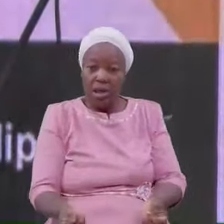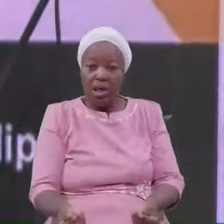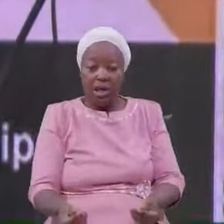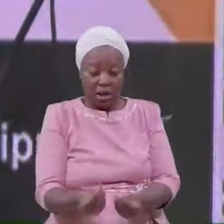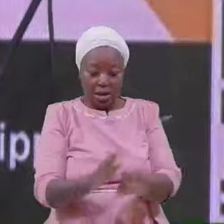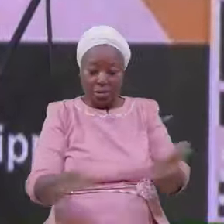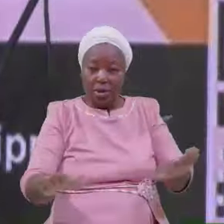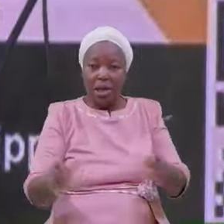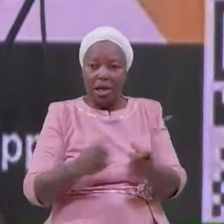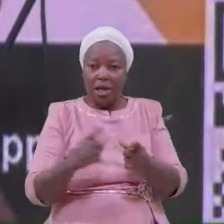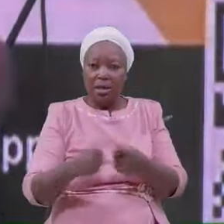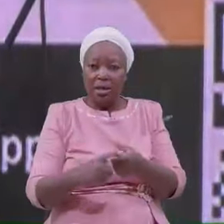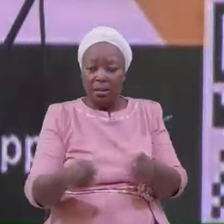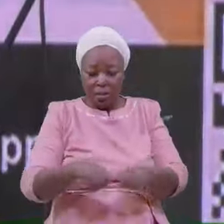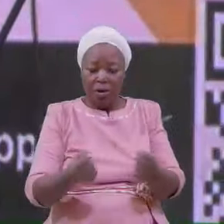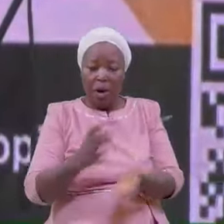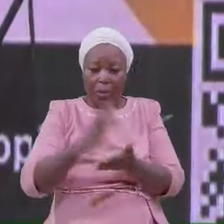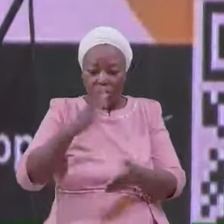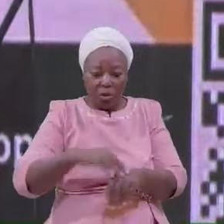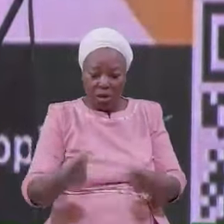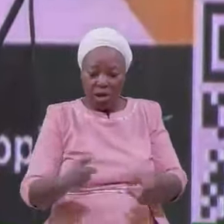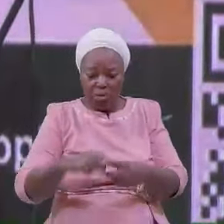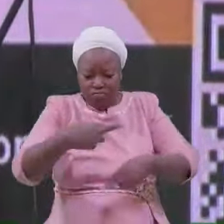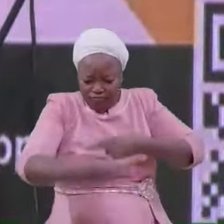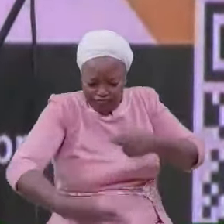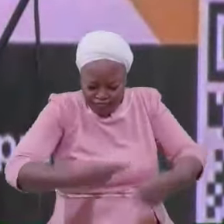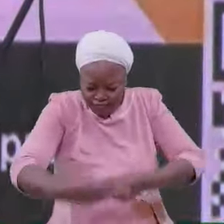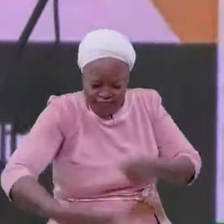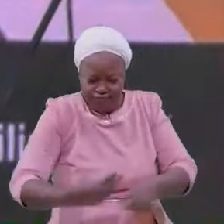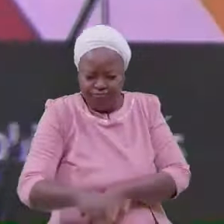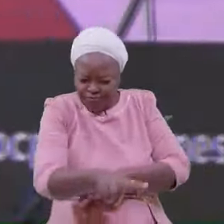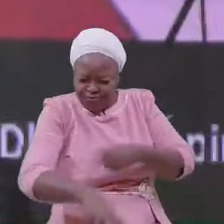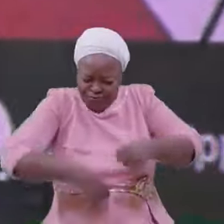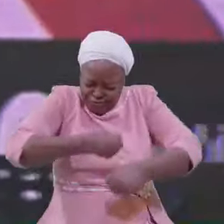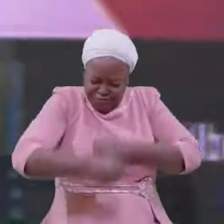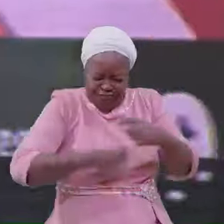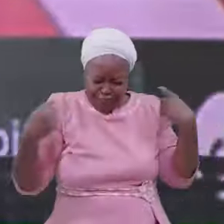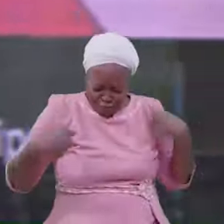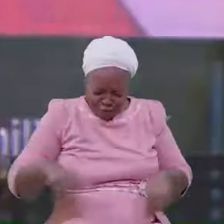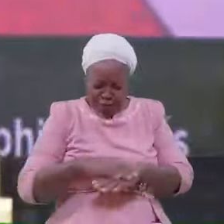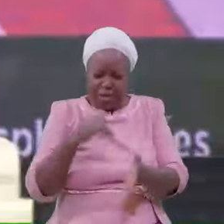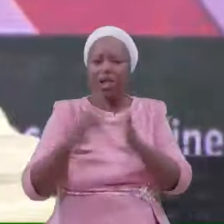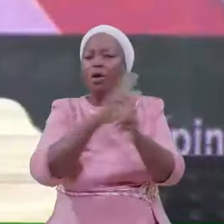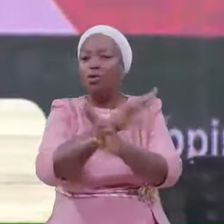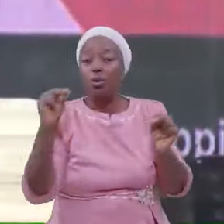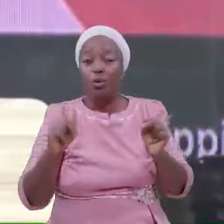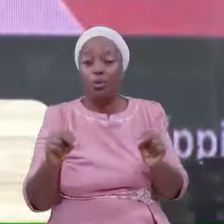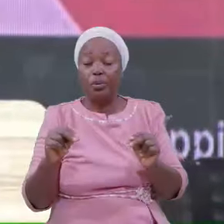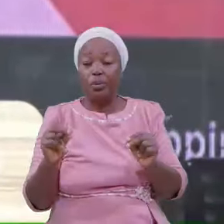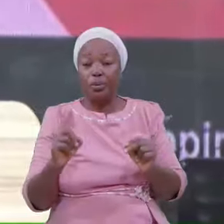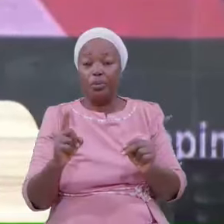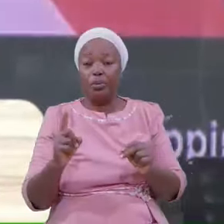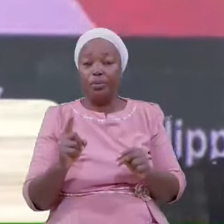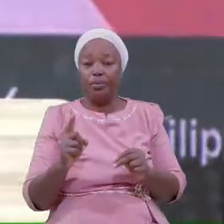and I lie on it and roll on it. No! Dahil ikaw ay humiga sa mga basag na bote at sa mga